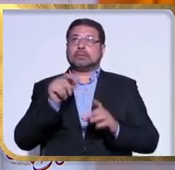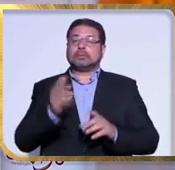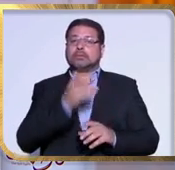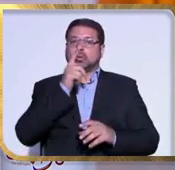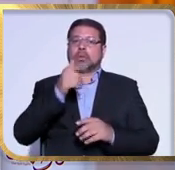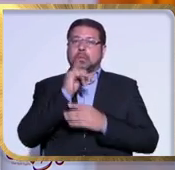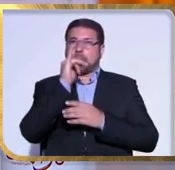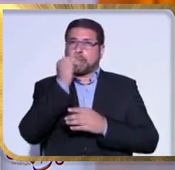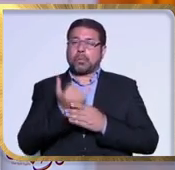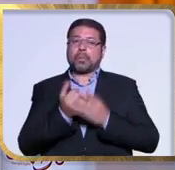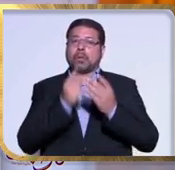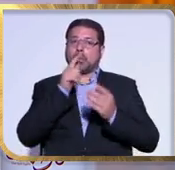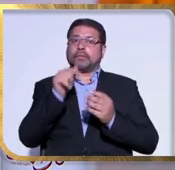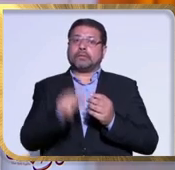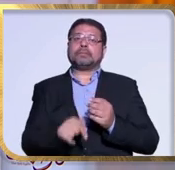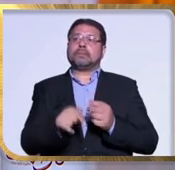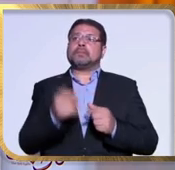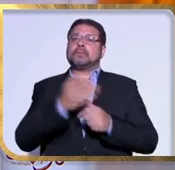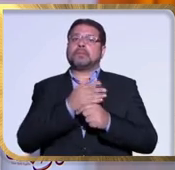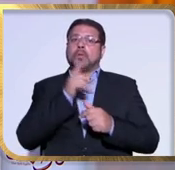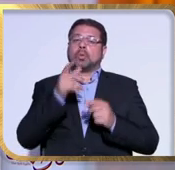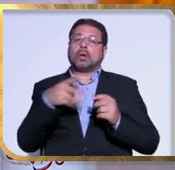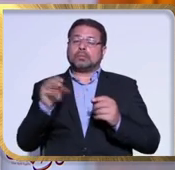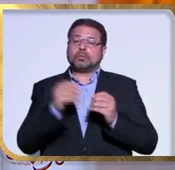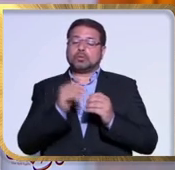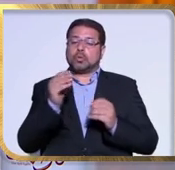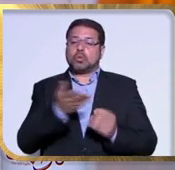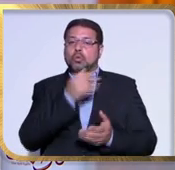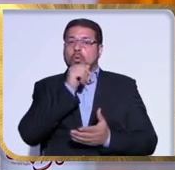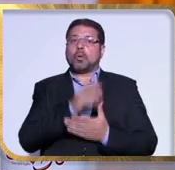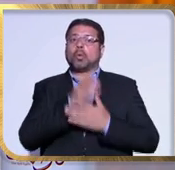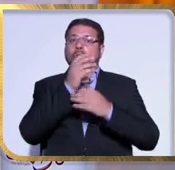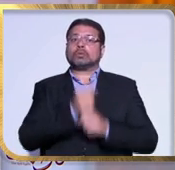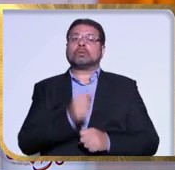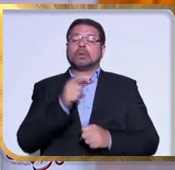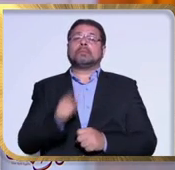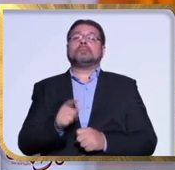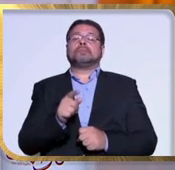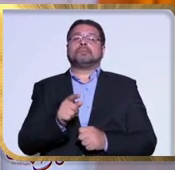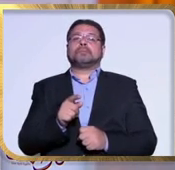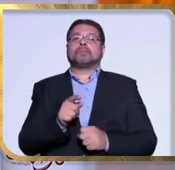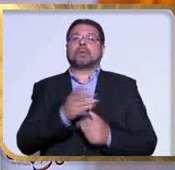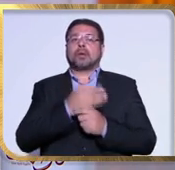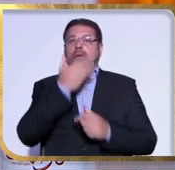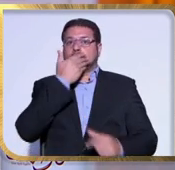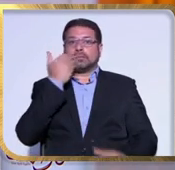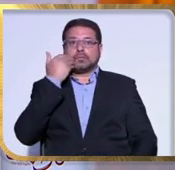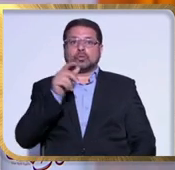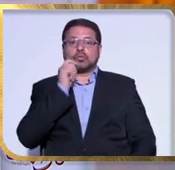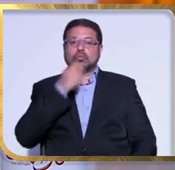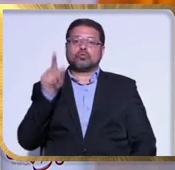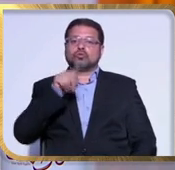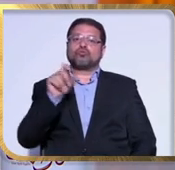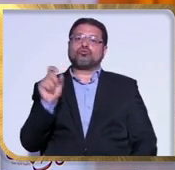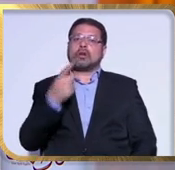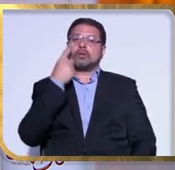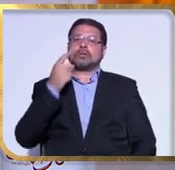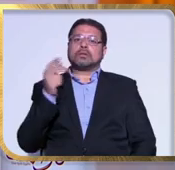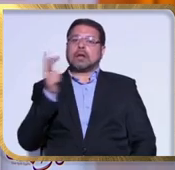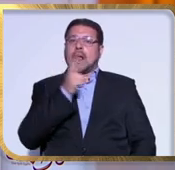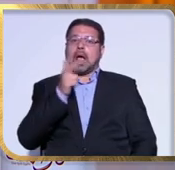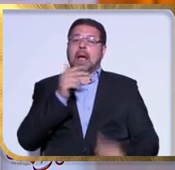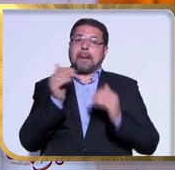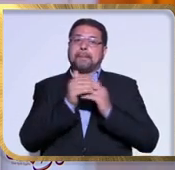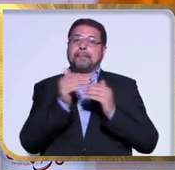بن مسعود رضي الله عنه انه كان رسول الله صلى الله عليه وسلم يصوم من كل شهر ثلاثه